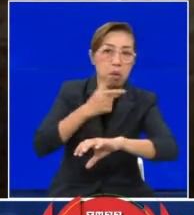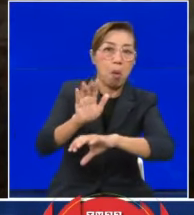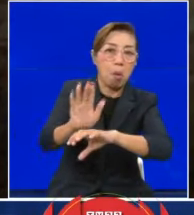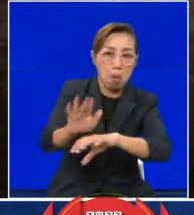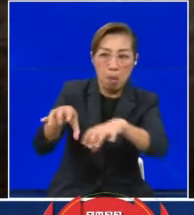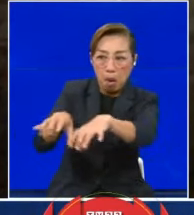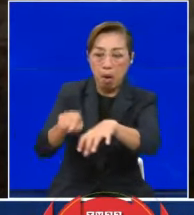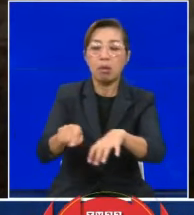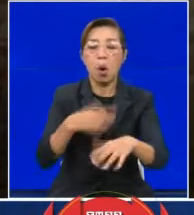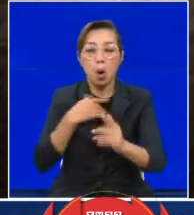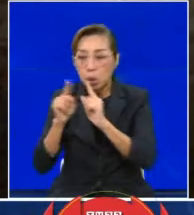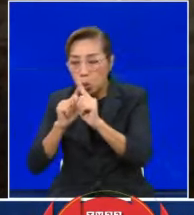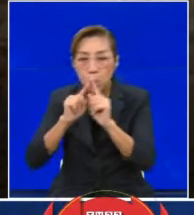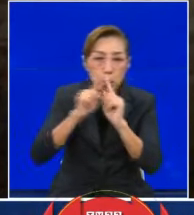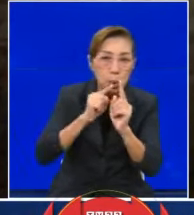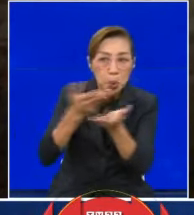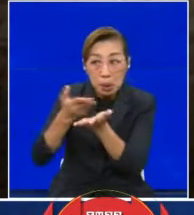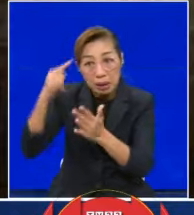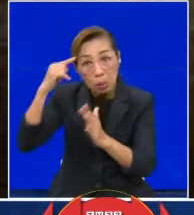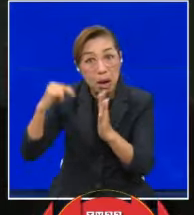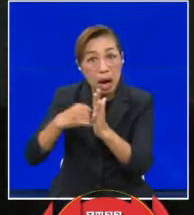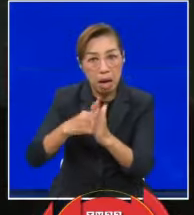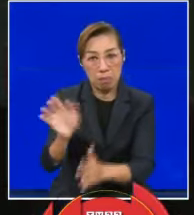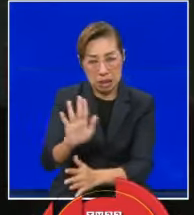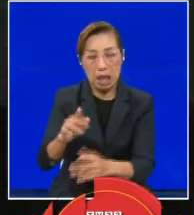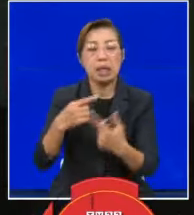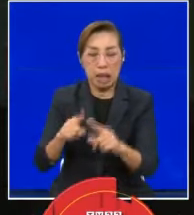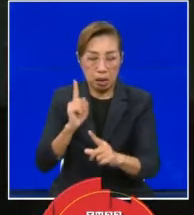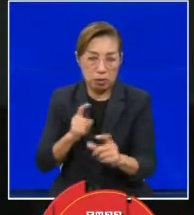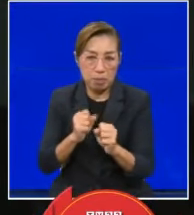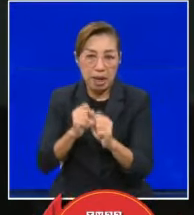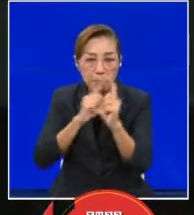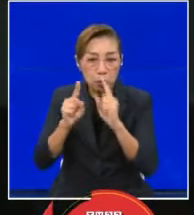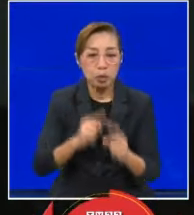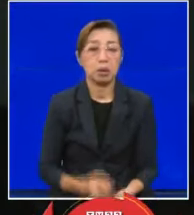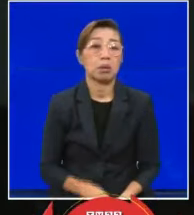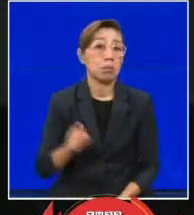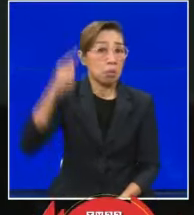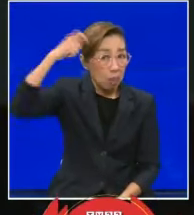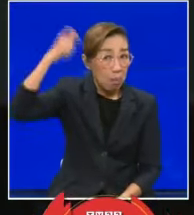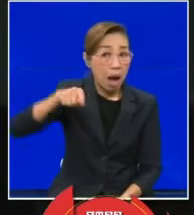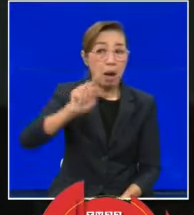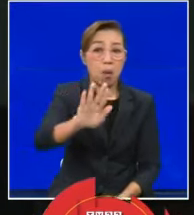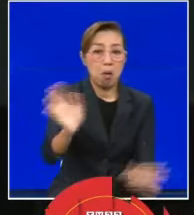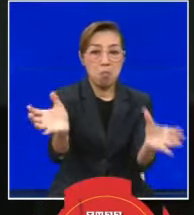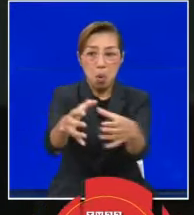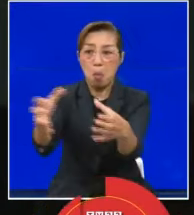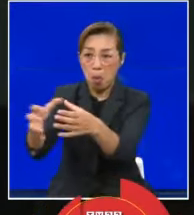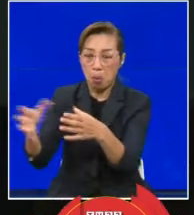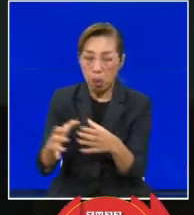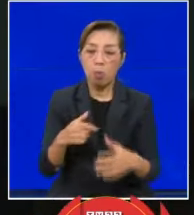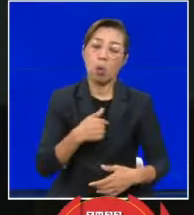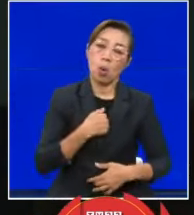องที่ต้องทำค่ะ คือการเจรจาเนี่ยมันต้องเจรจาให้ครบทุกกลุ่มนะครับเพราะว่าเวลานี้เนี่ย